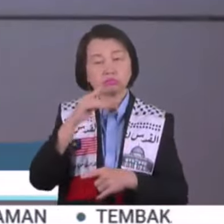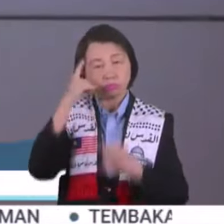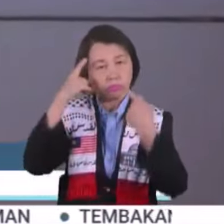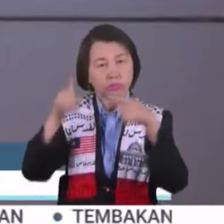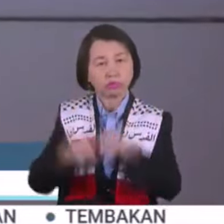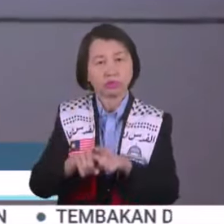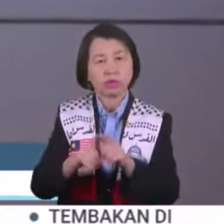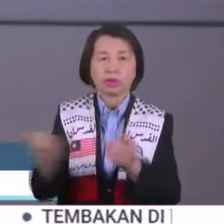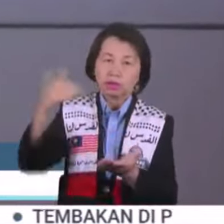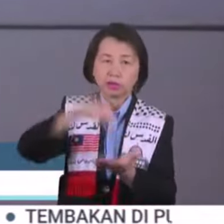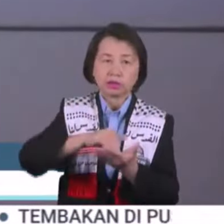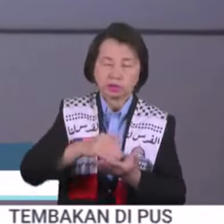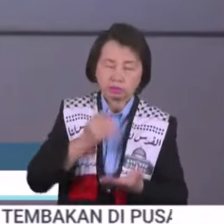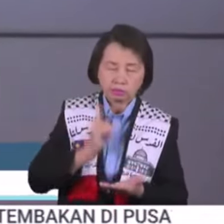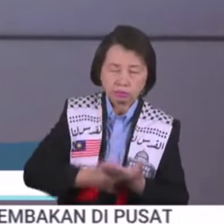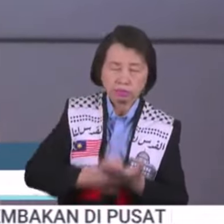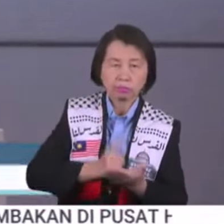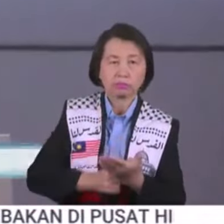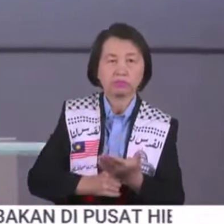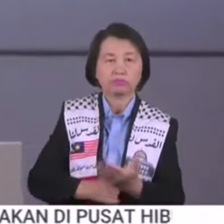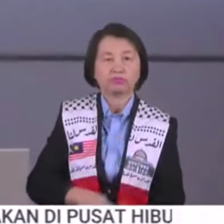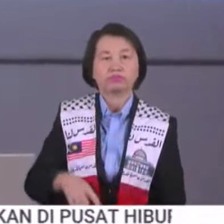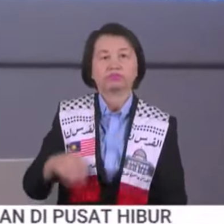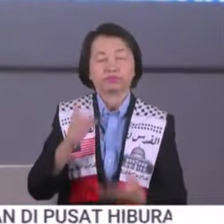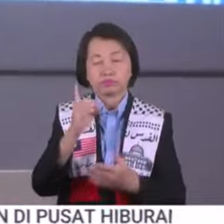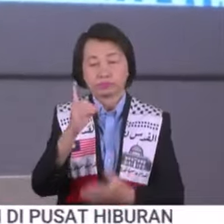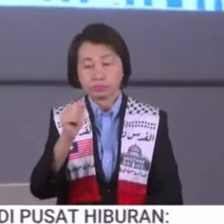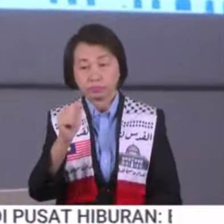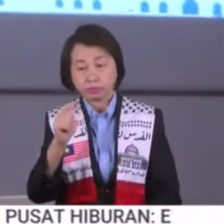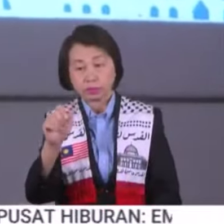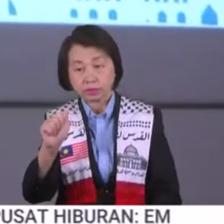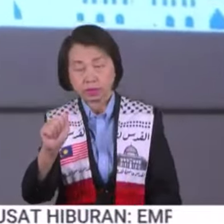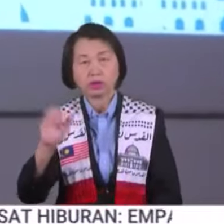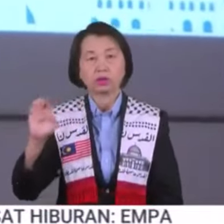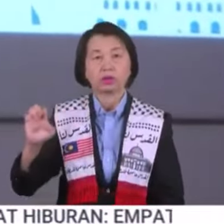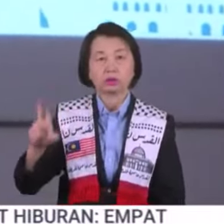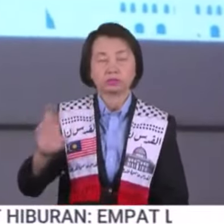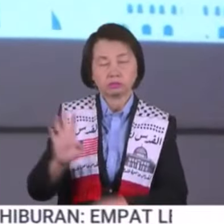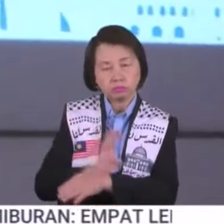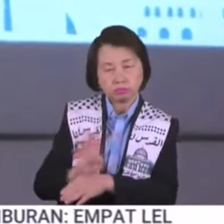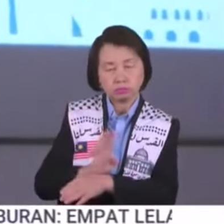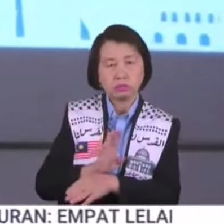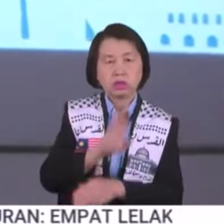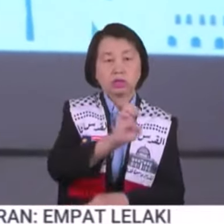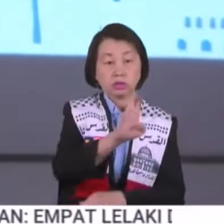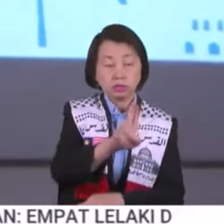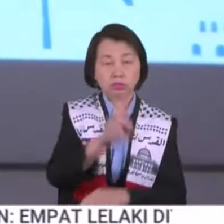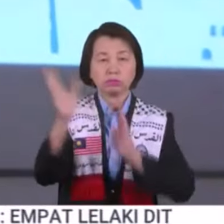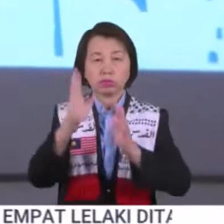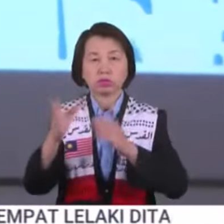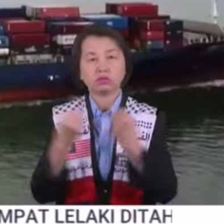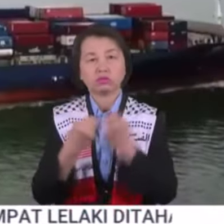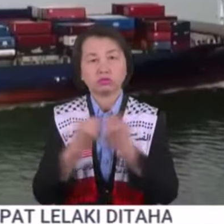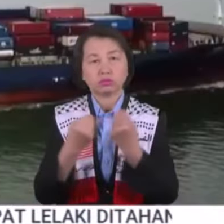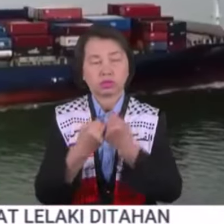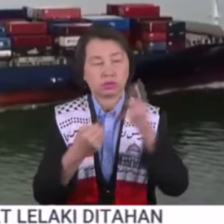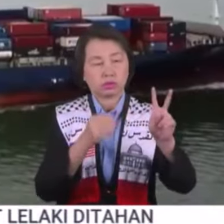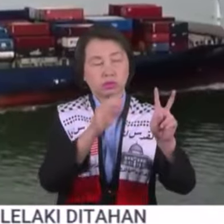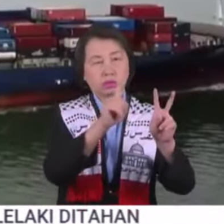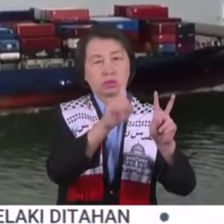menggiatkan semula rundingan itu menurut data EU perdagangan dua Hala EU Malaysia berjumlah